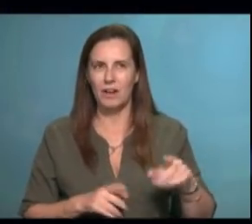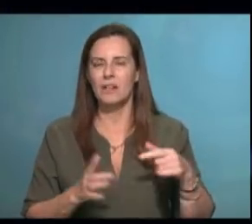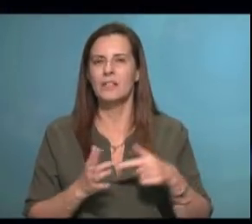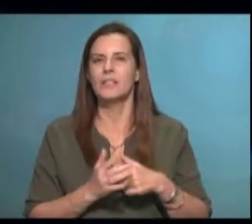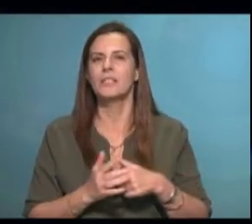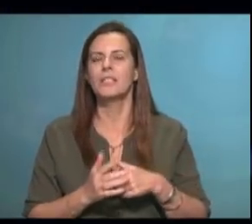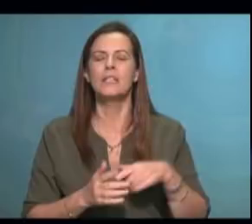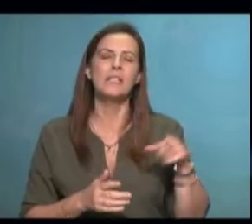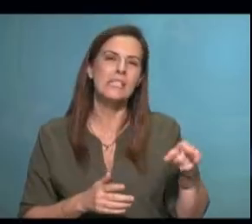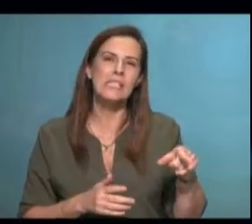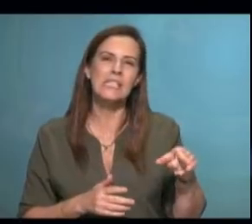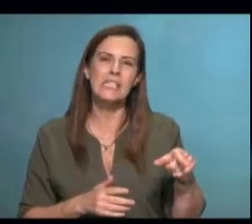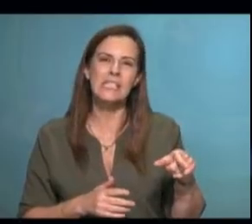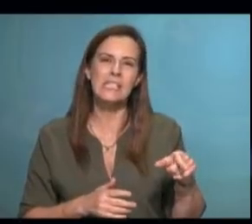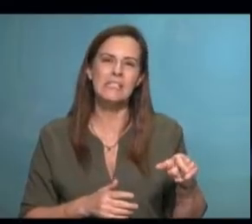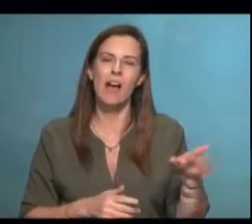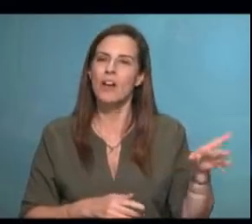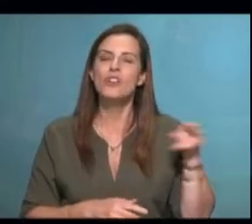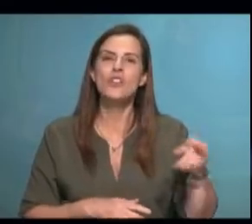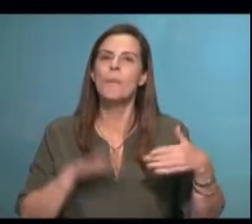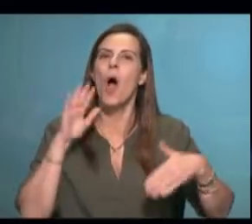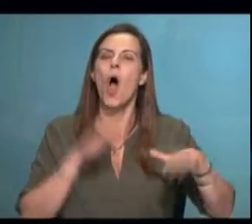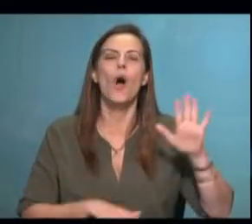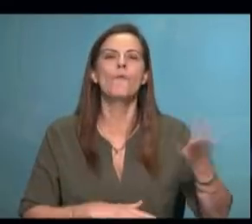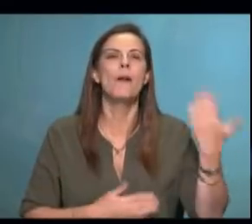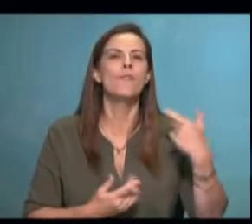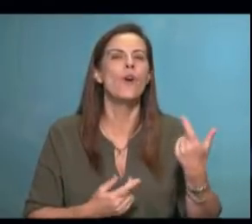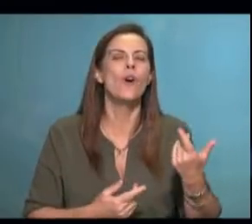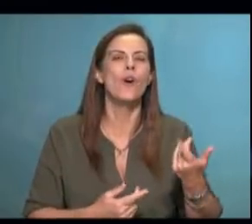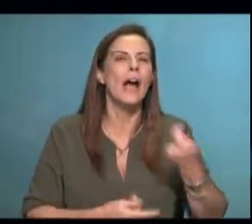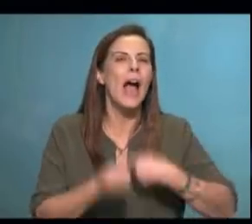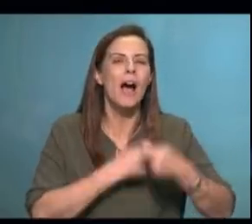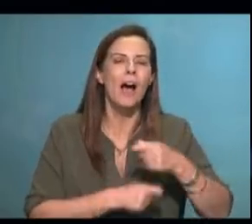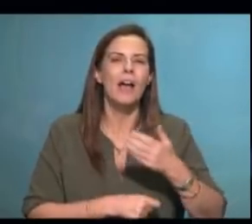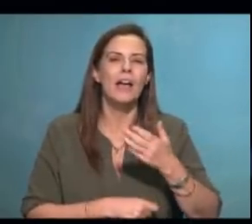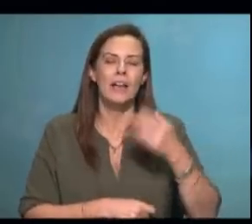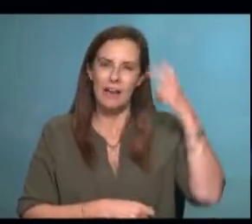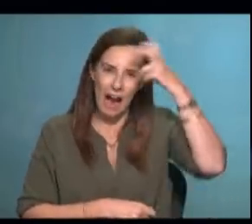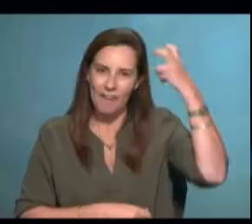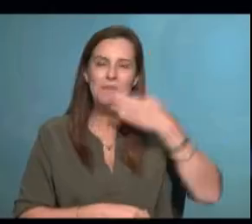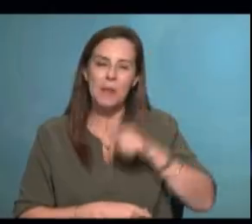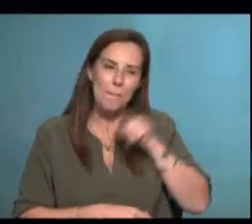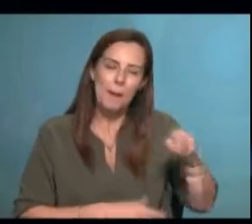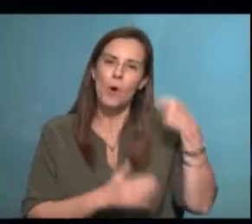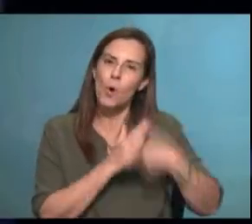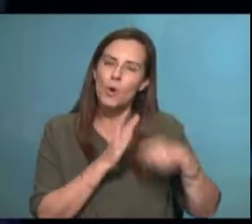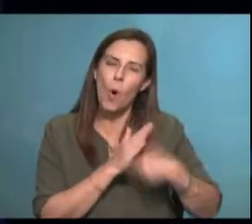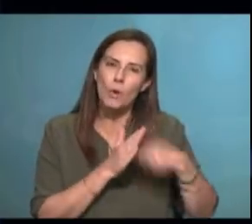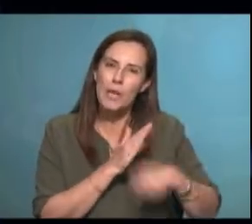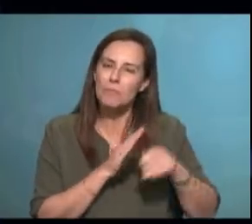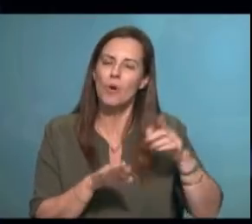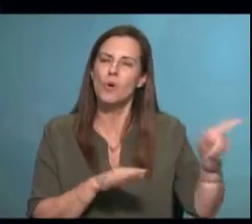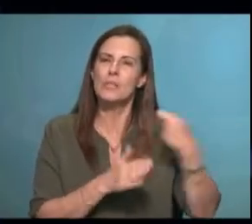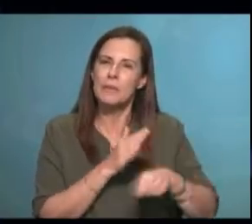שמכיר. הכלכלה שם מבוססת בעיקר על ערבים ישראלים שנכנסים, שעושים שם שופינג, עושים שם